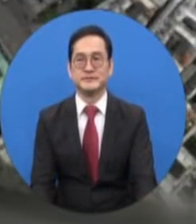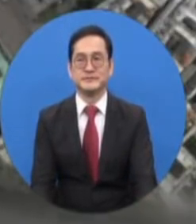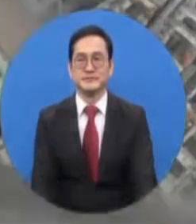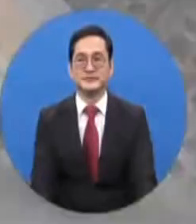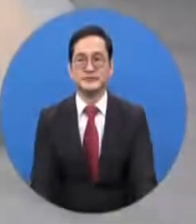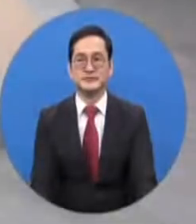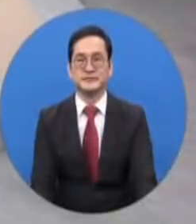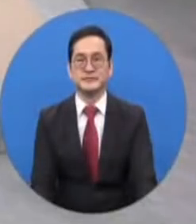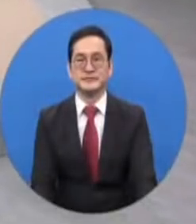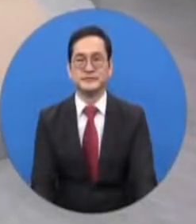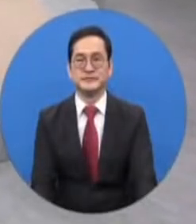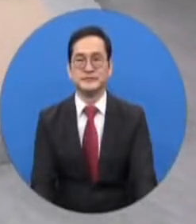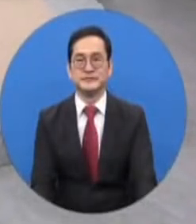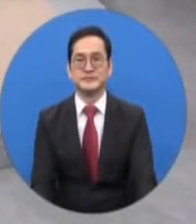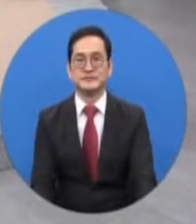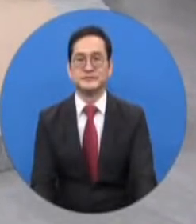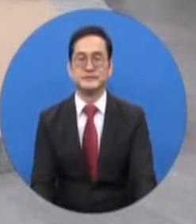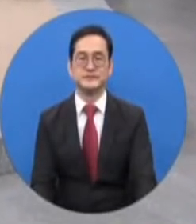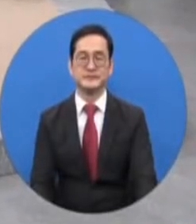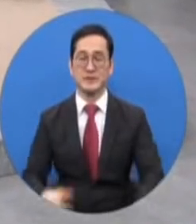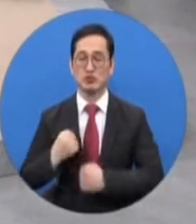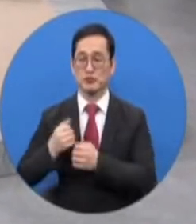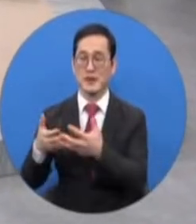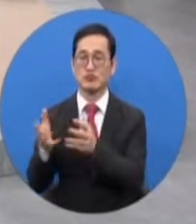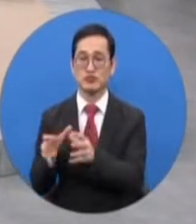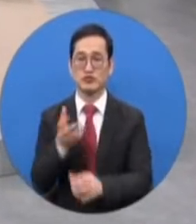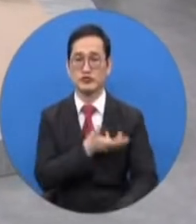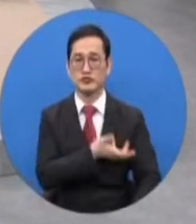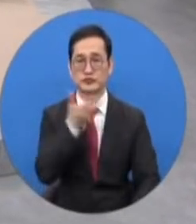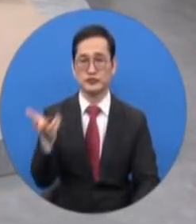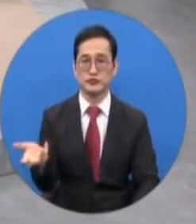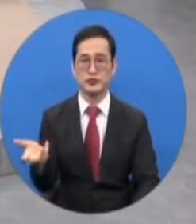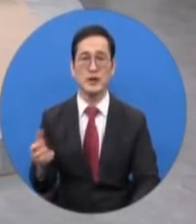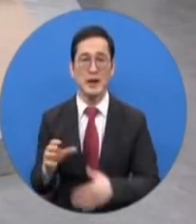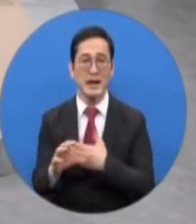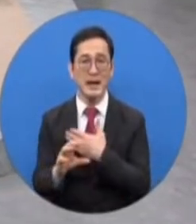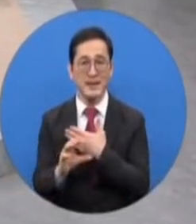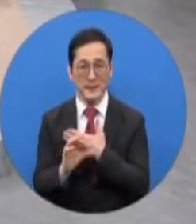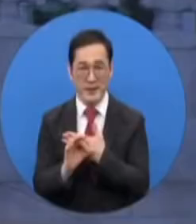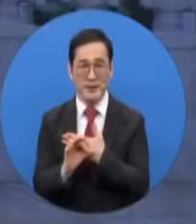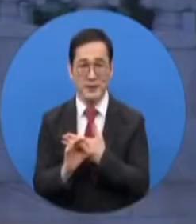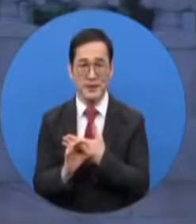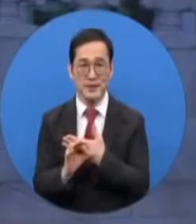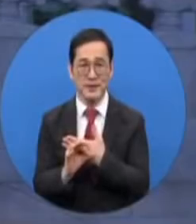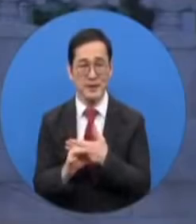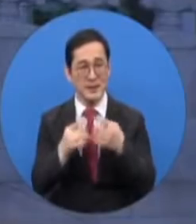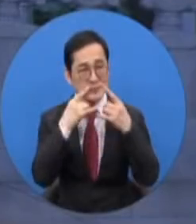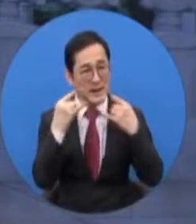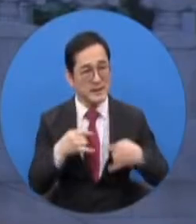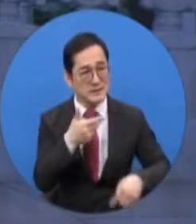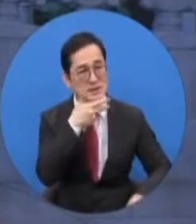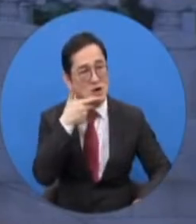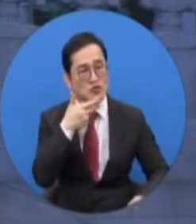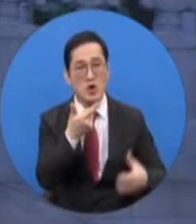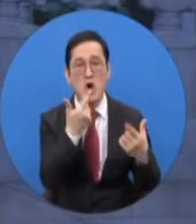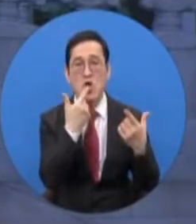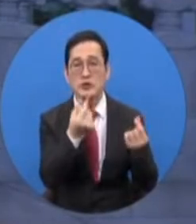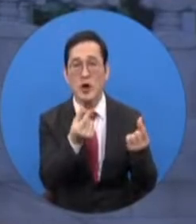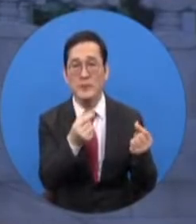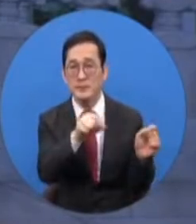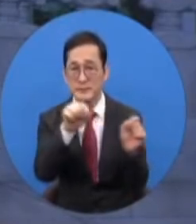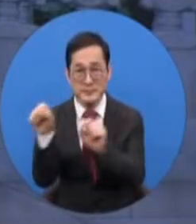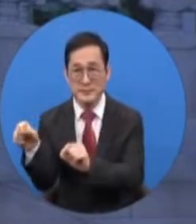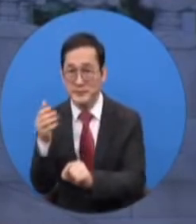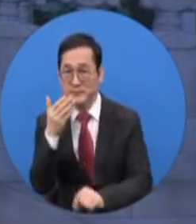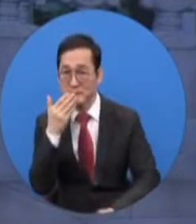이재명 기자는 어떻게 봅니까? 이 국방부로 이전하게 되면 글쎄요. 엘리제 궁이나 다우닝 10번지의 영국 총리 관저와는 조금 느낌은